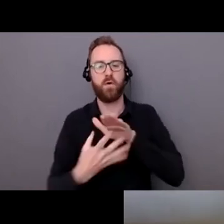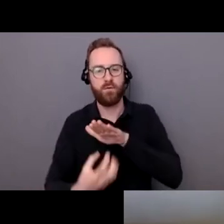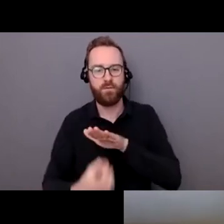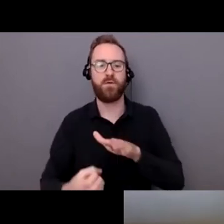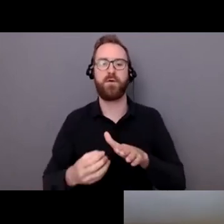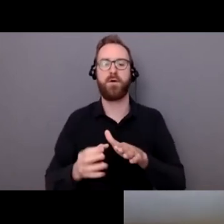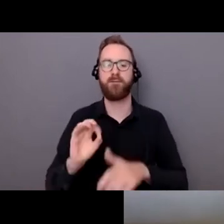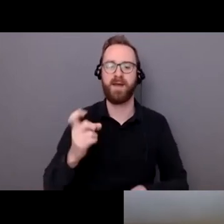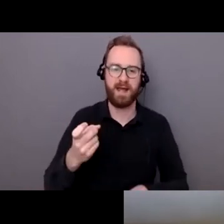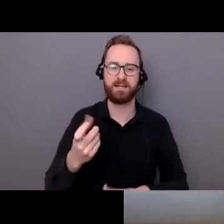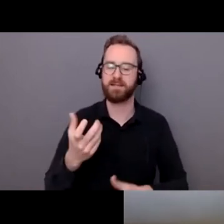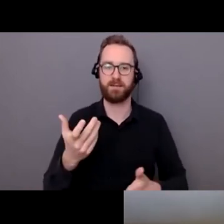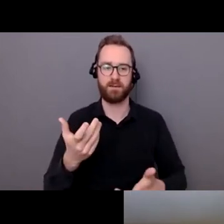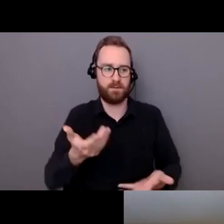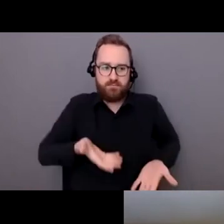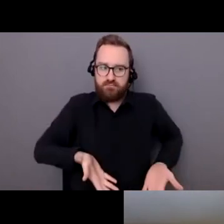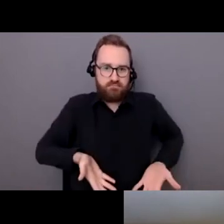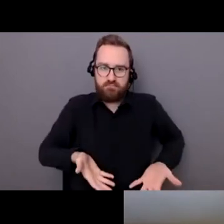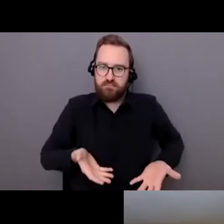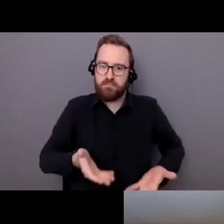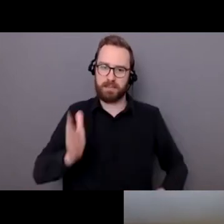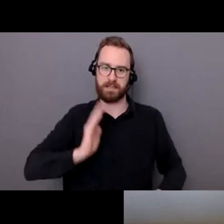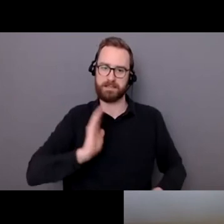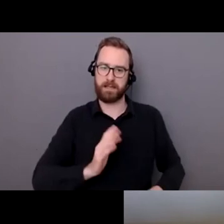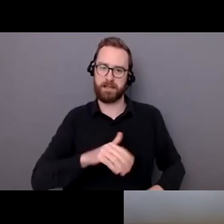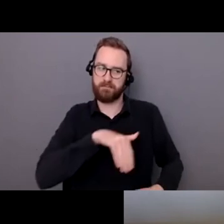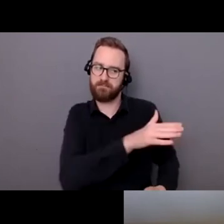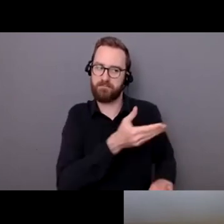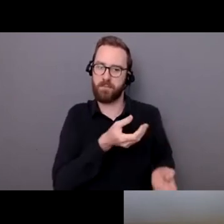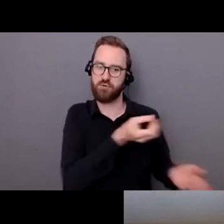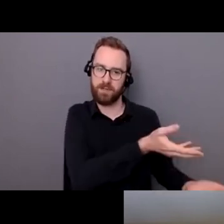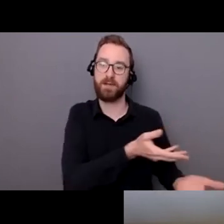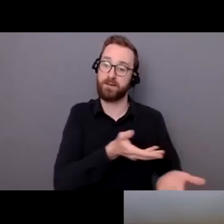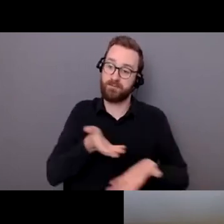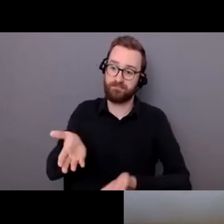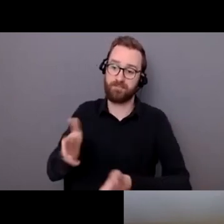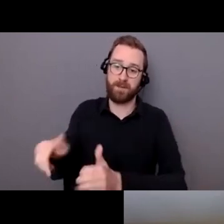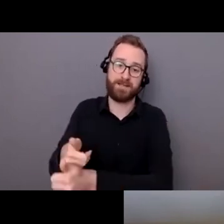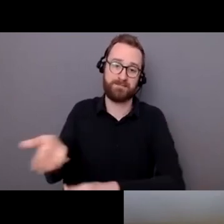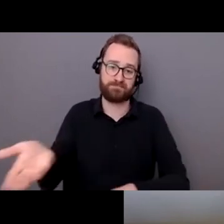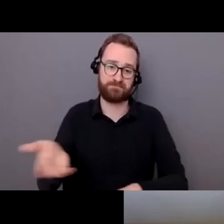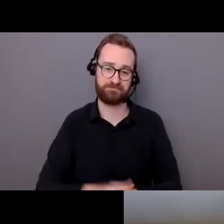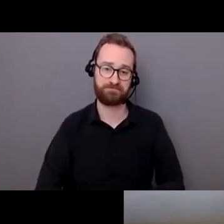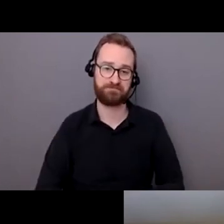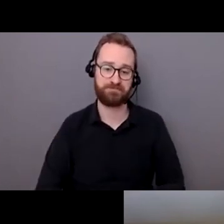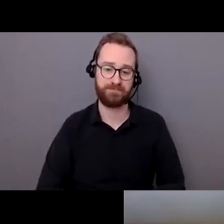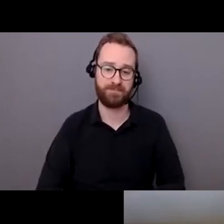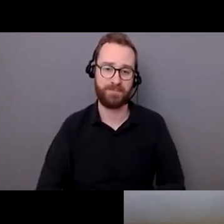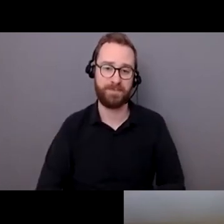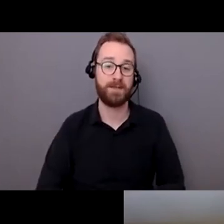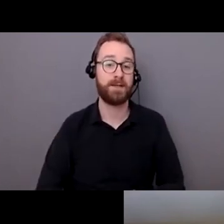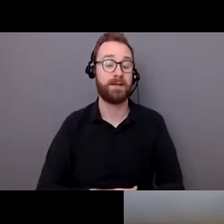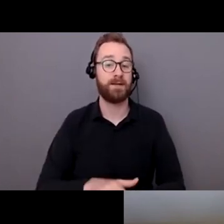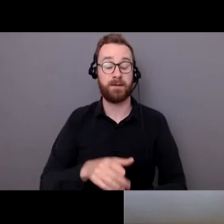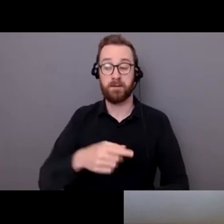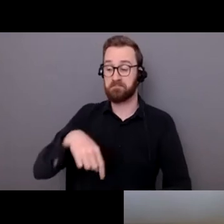fax. Aujourd'hui, D'accord. c'est préhistorique, tous ces équipements-là, là. D'accord. On se pose la question